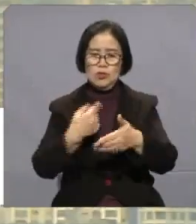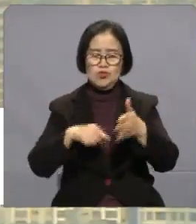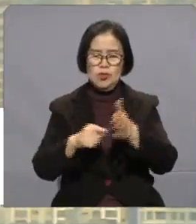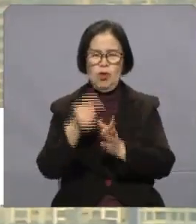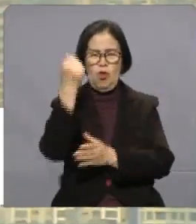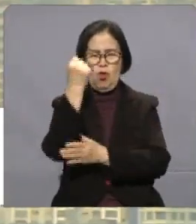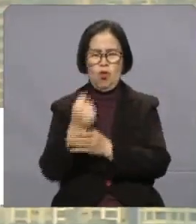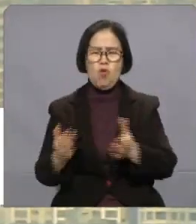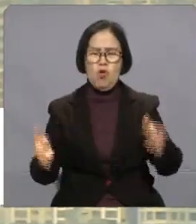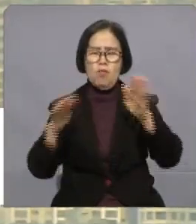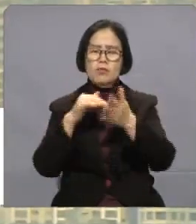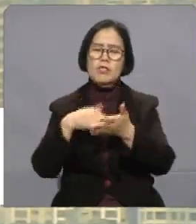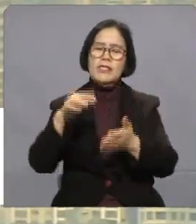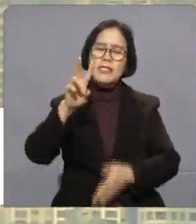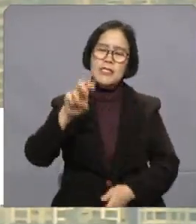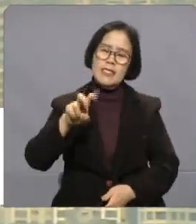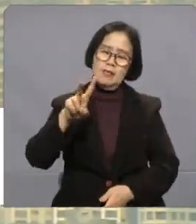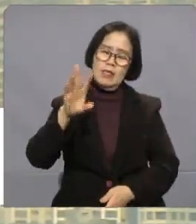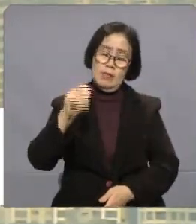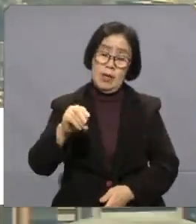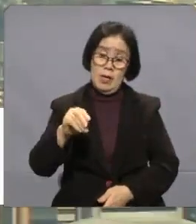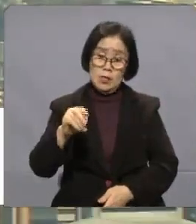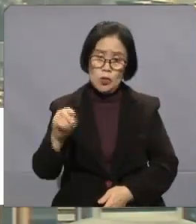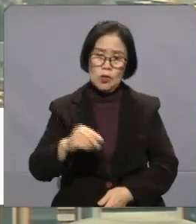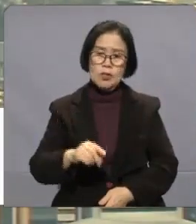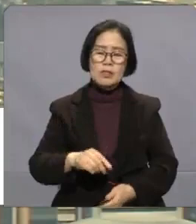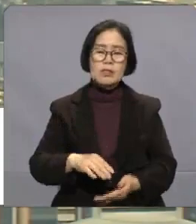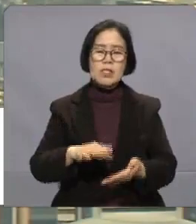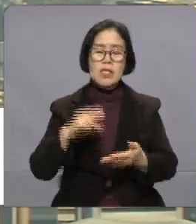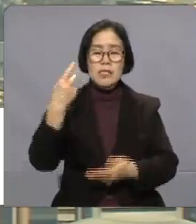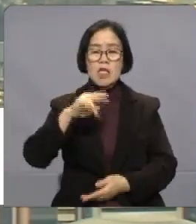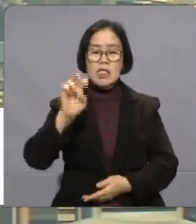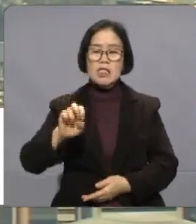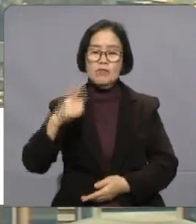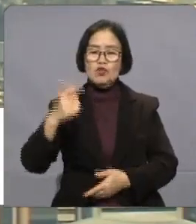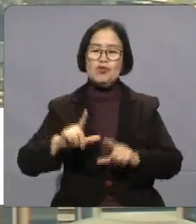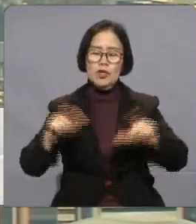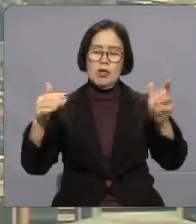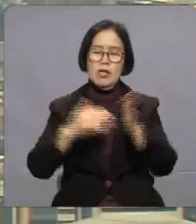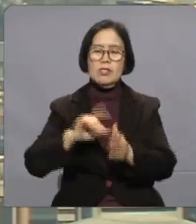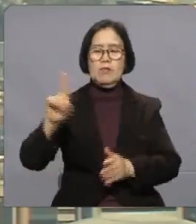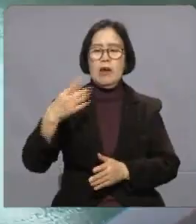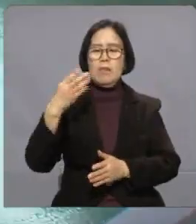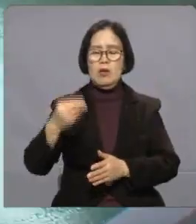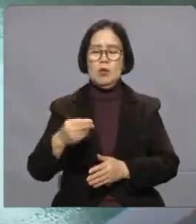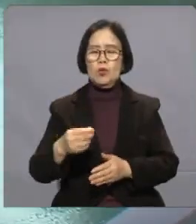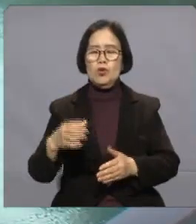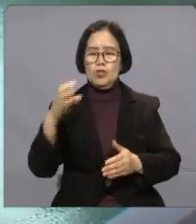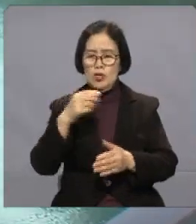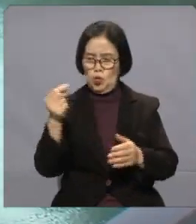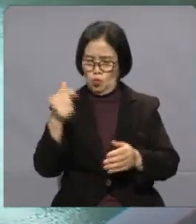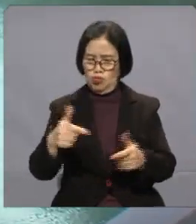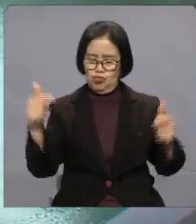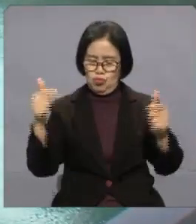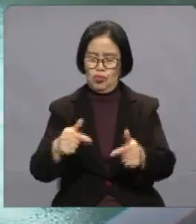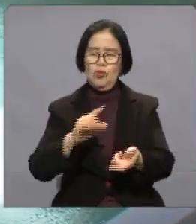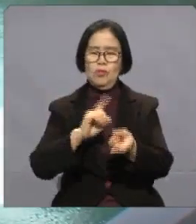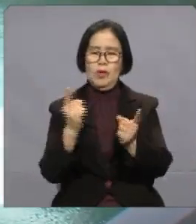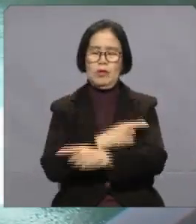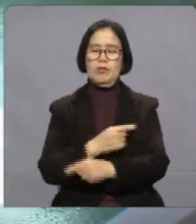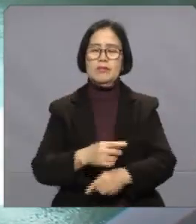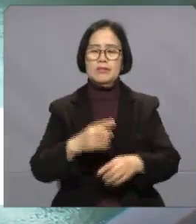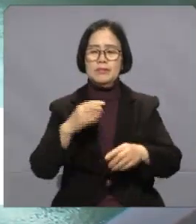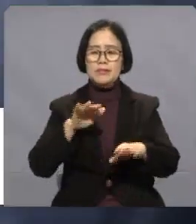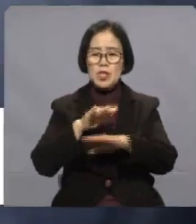건물 22만 호, 2026년까지 100만 호를 저탄소 건물로 전환합니다. 전기차 충전기는 올해